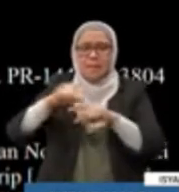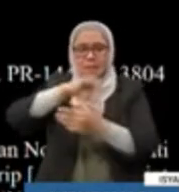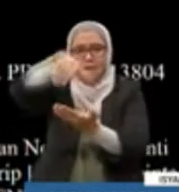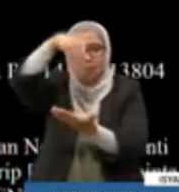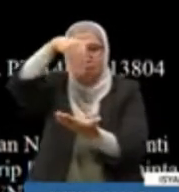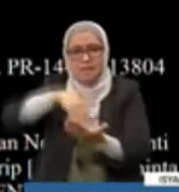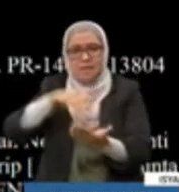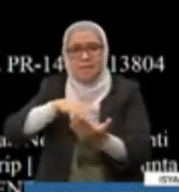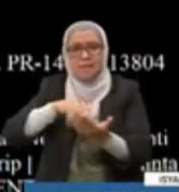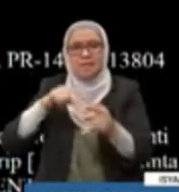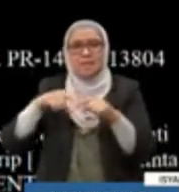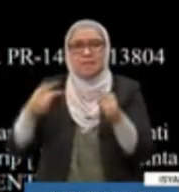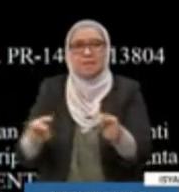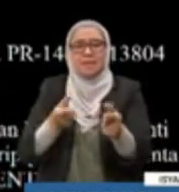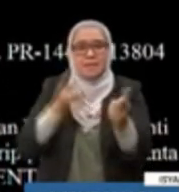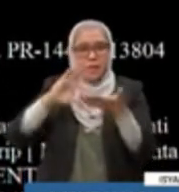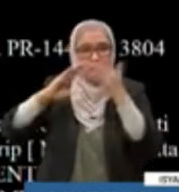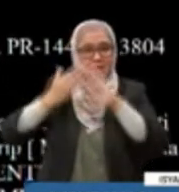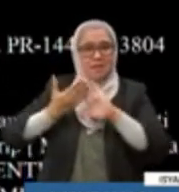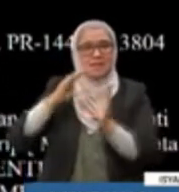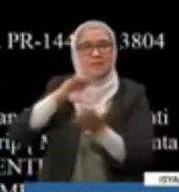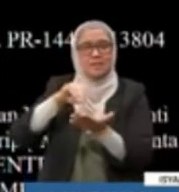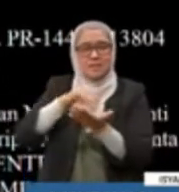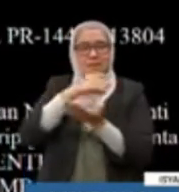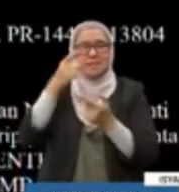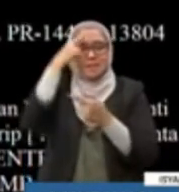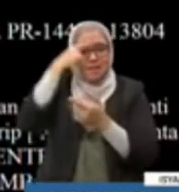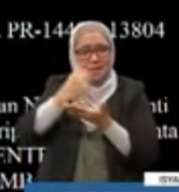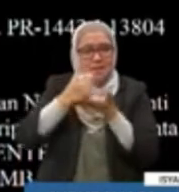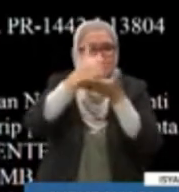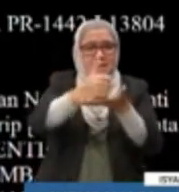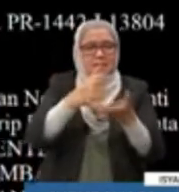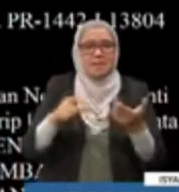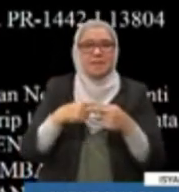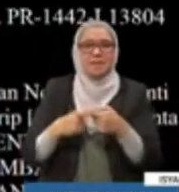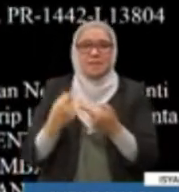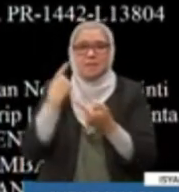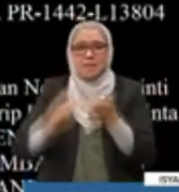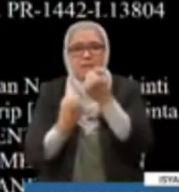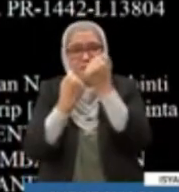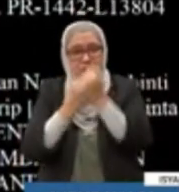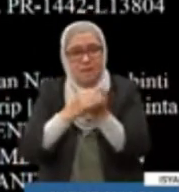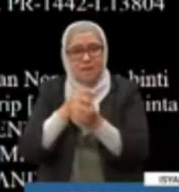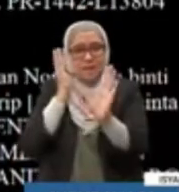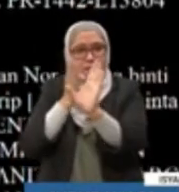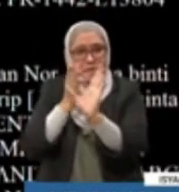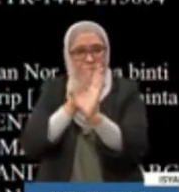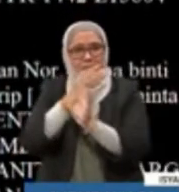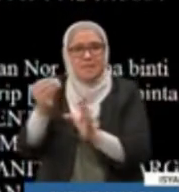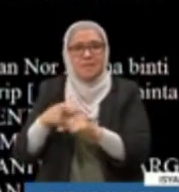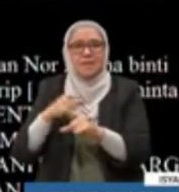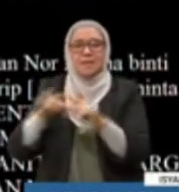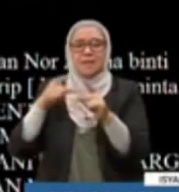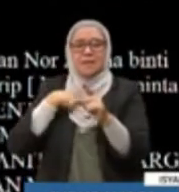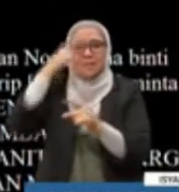termasuk sokongan Psychosocial dan kerohanian dan program berkonsepkan perlindungan segera ini kepada community dan masyarakat setempat